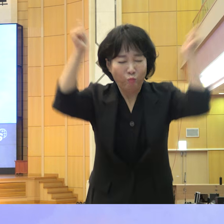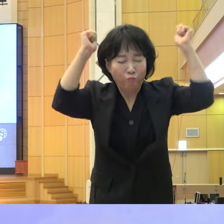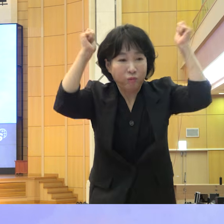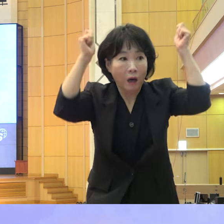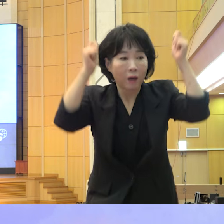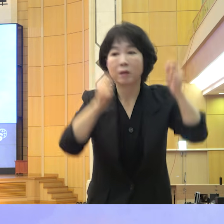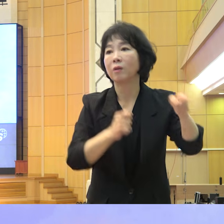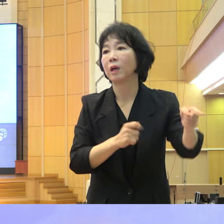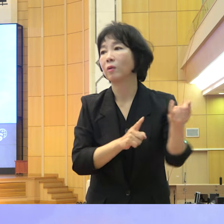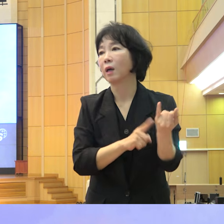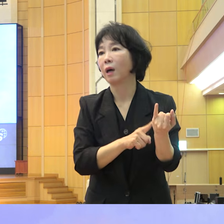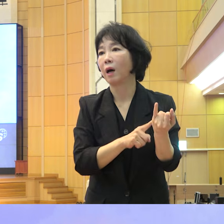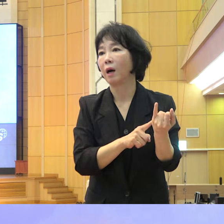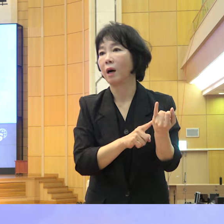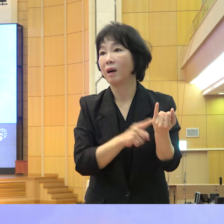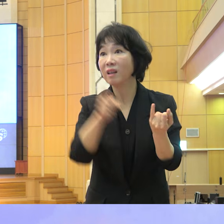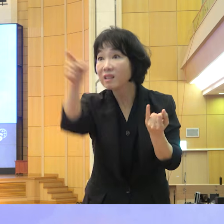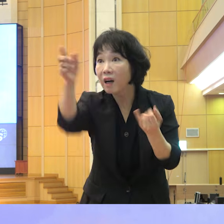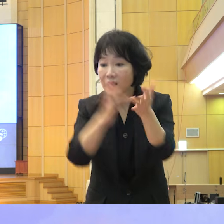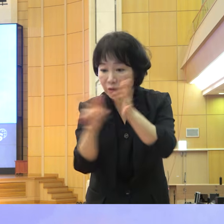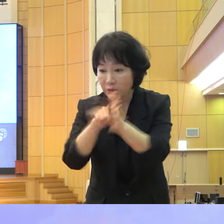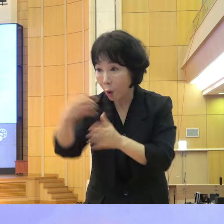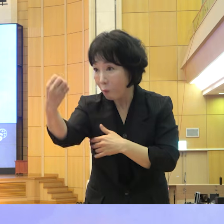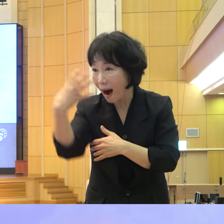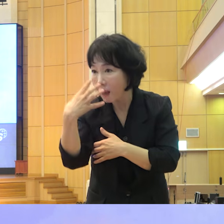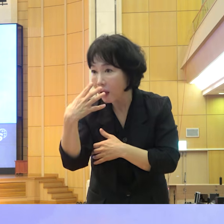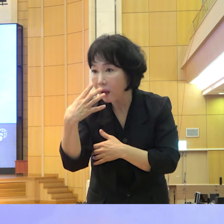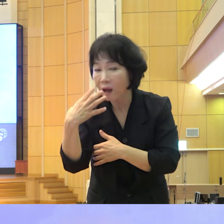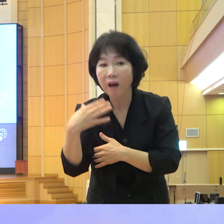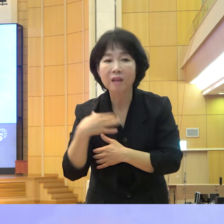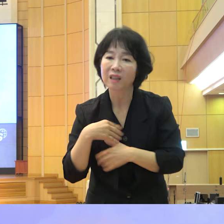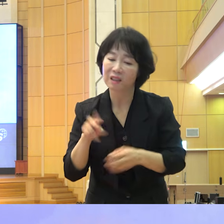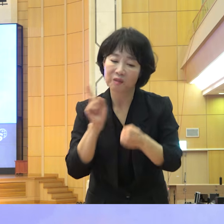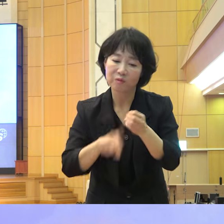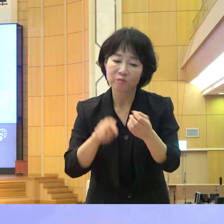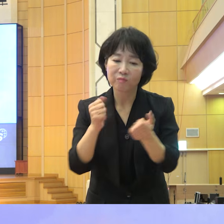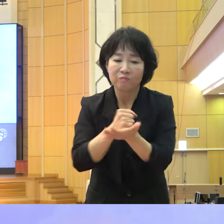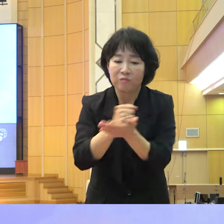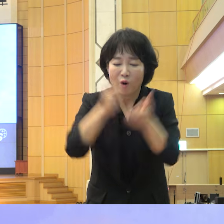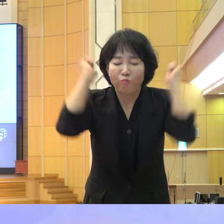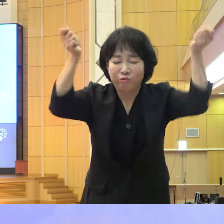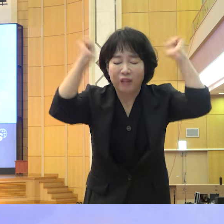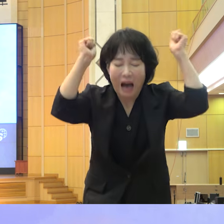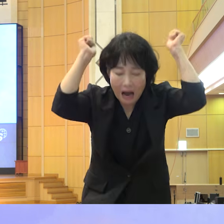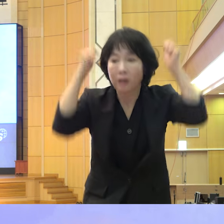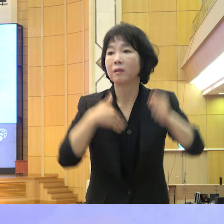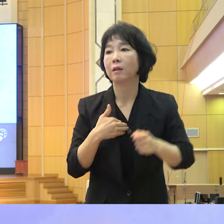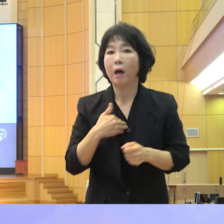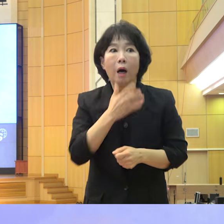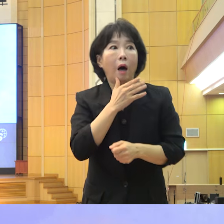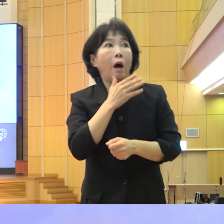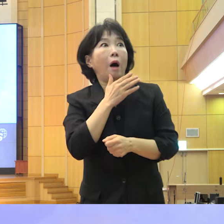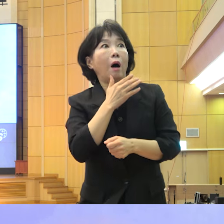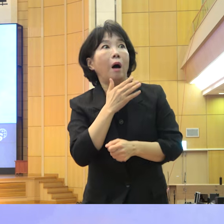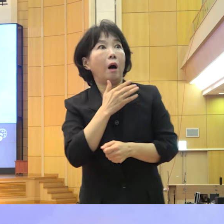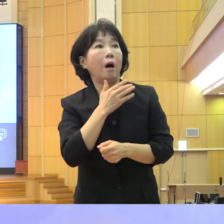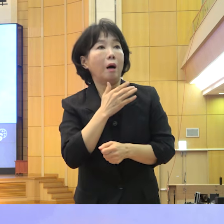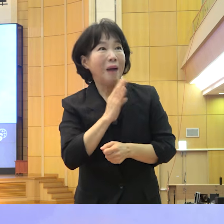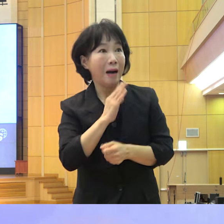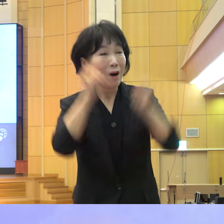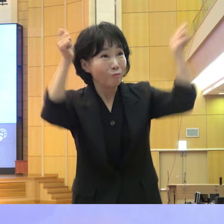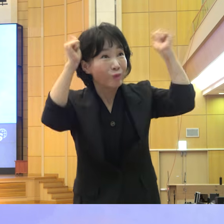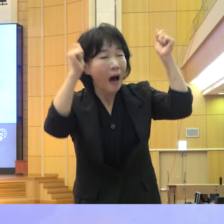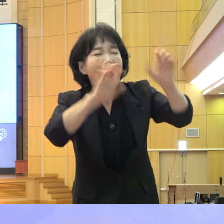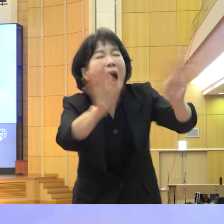당신이 나에게 예수 믿으라고 했어요. 그래서 집사님이 그랬대. 아니 그냥 믿고 싶으면 믿고요,